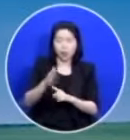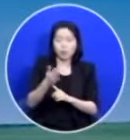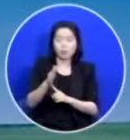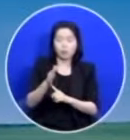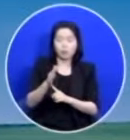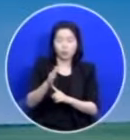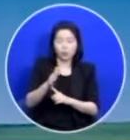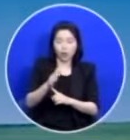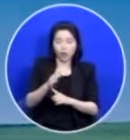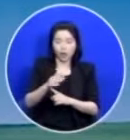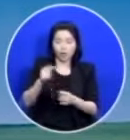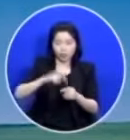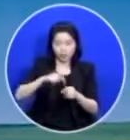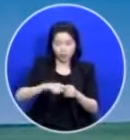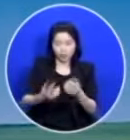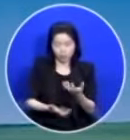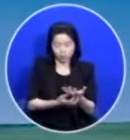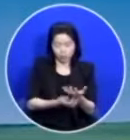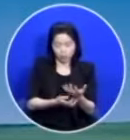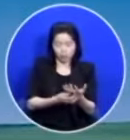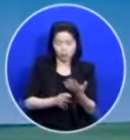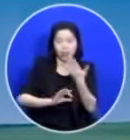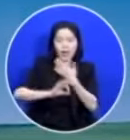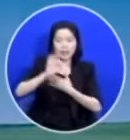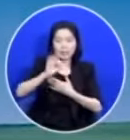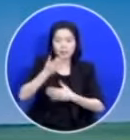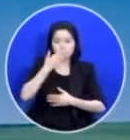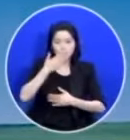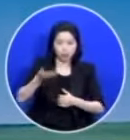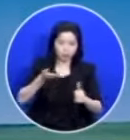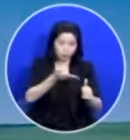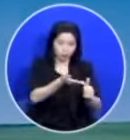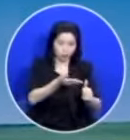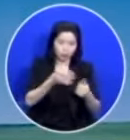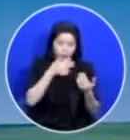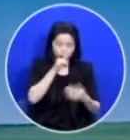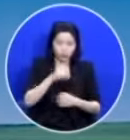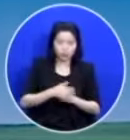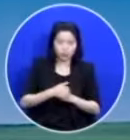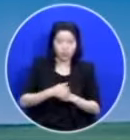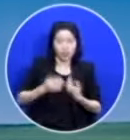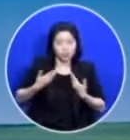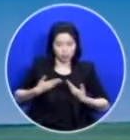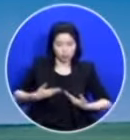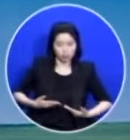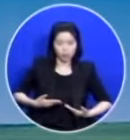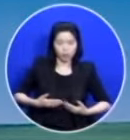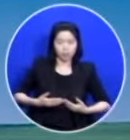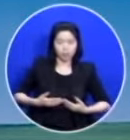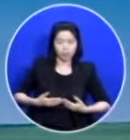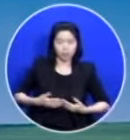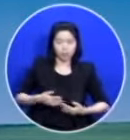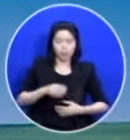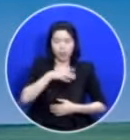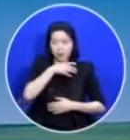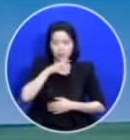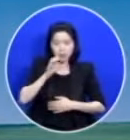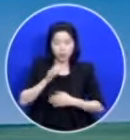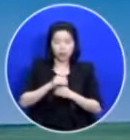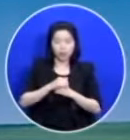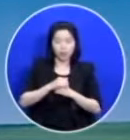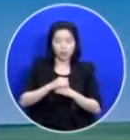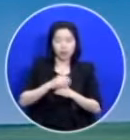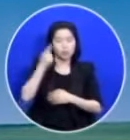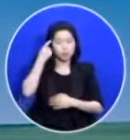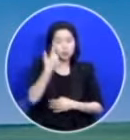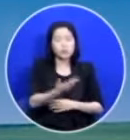떡을 구워서 아침 식사를 그들에게 먹이셨습니다 그리고는 조용히 베드로에게 물었어